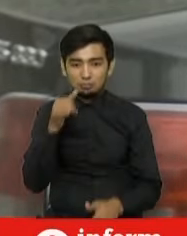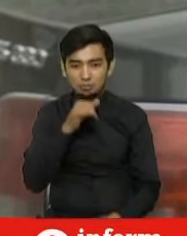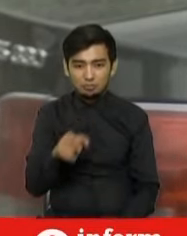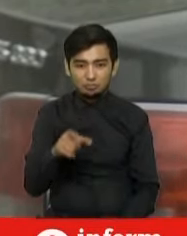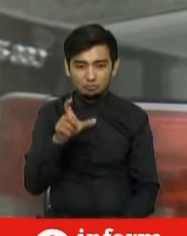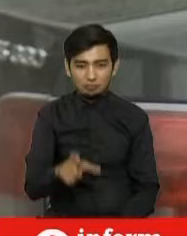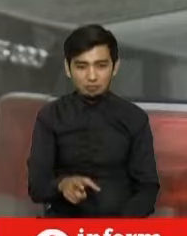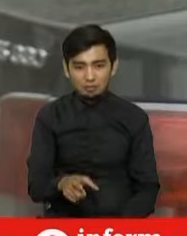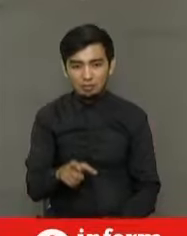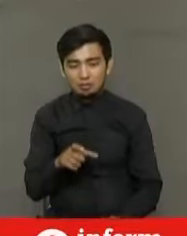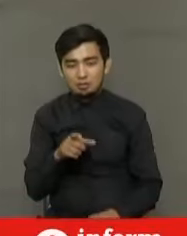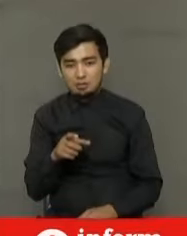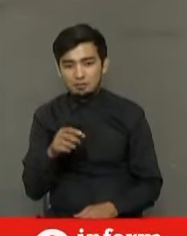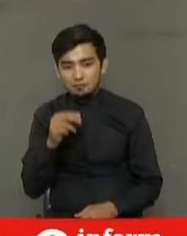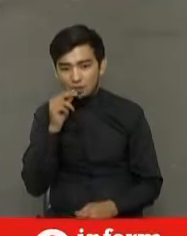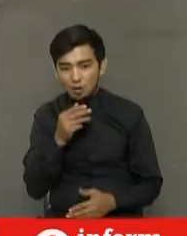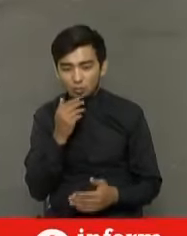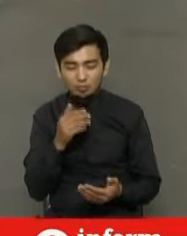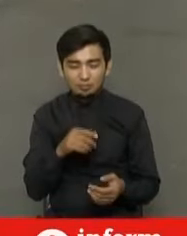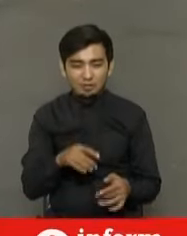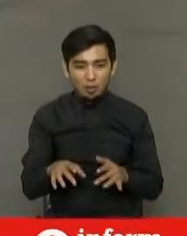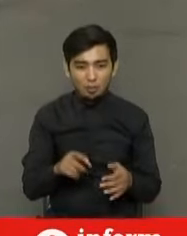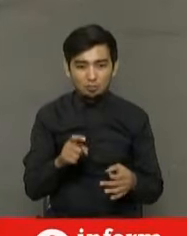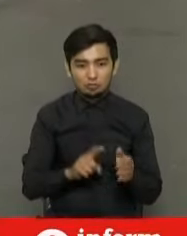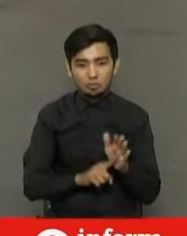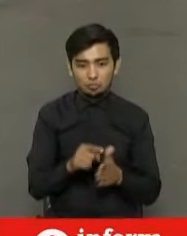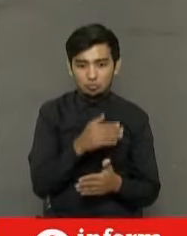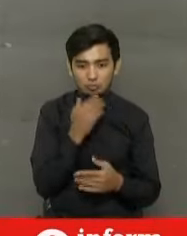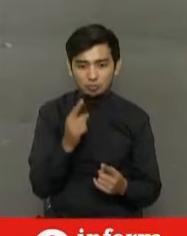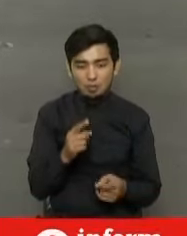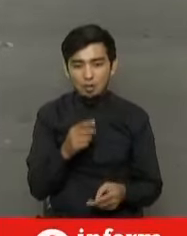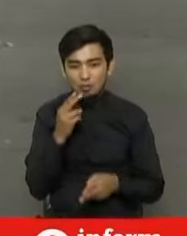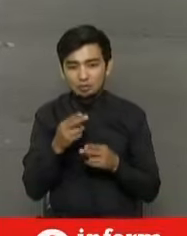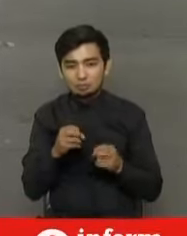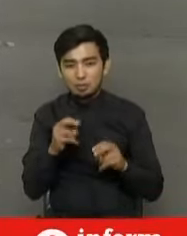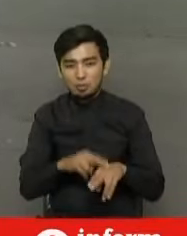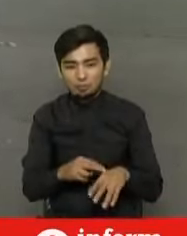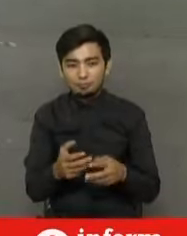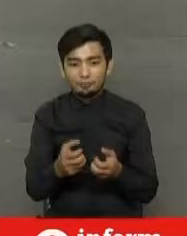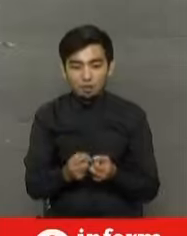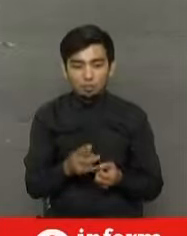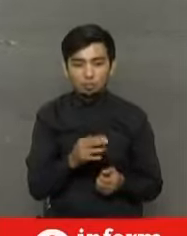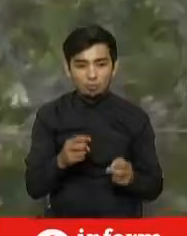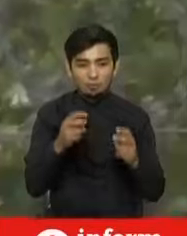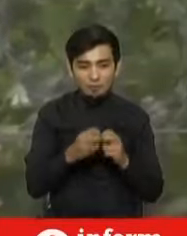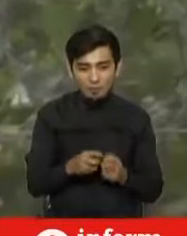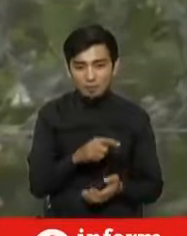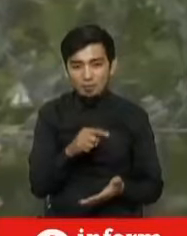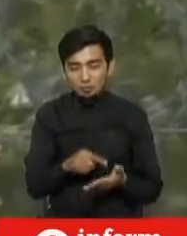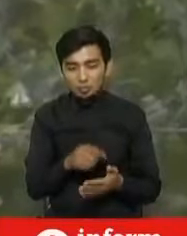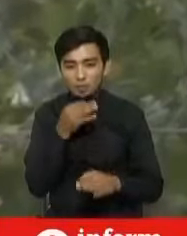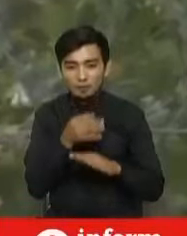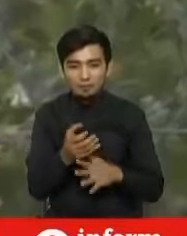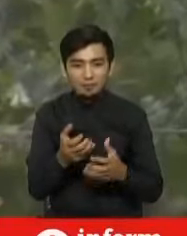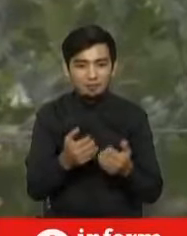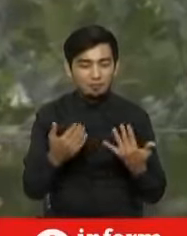деп танылған да жоқ. Сан соқтық деген шағымданушылар құзырлы органдағылар арызды қабылдағанымен тергеу әзірге сұрақ жауап алумен ғана шектеліп